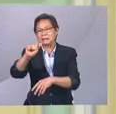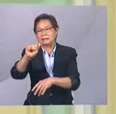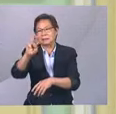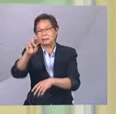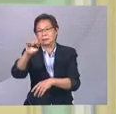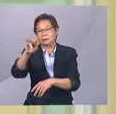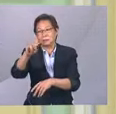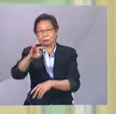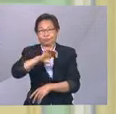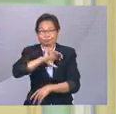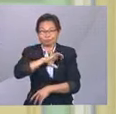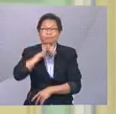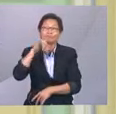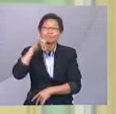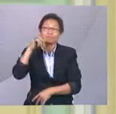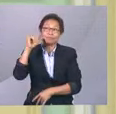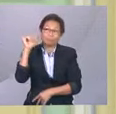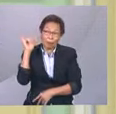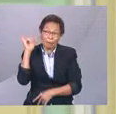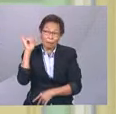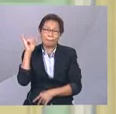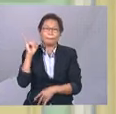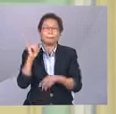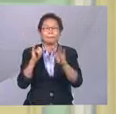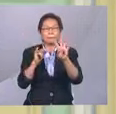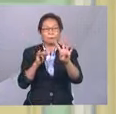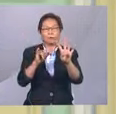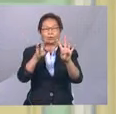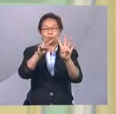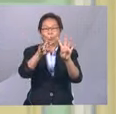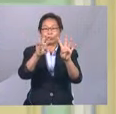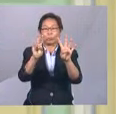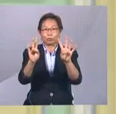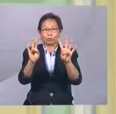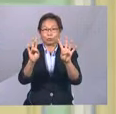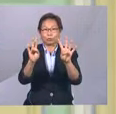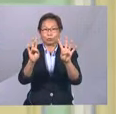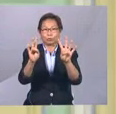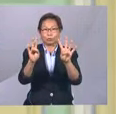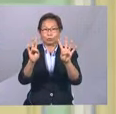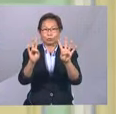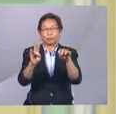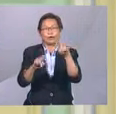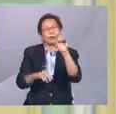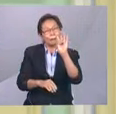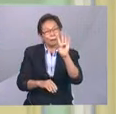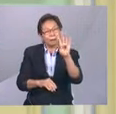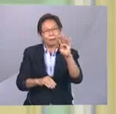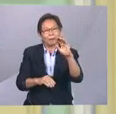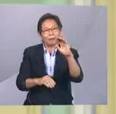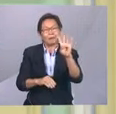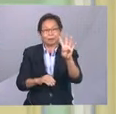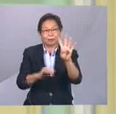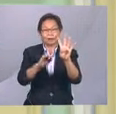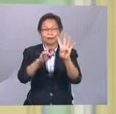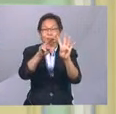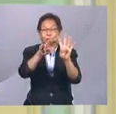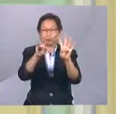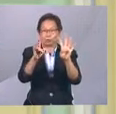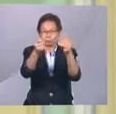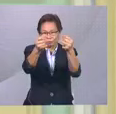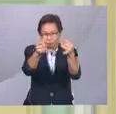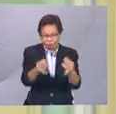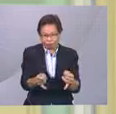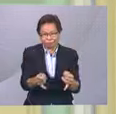Semalam juga sebanyak 427 do 427 individu